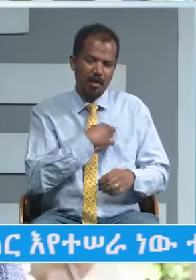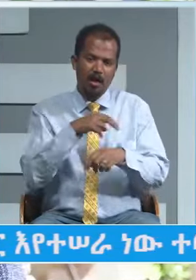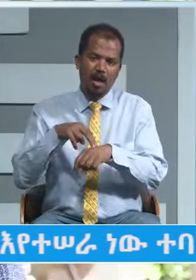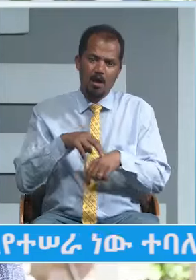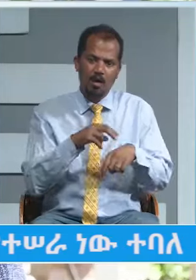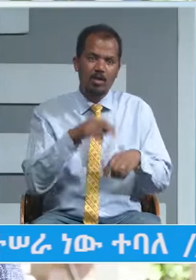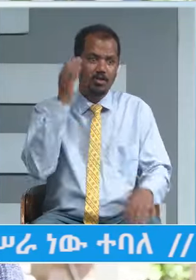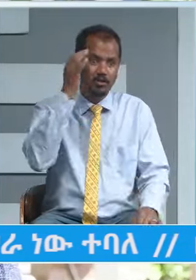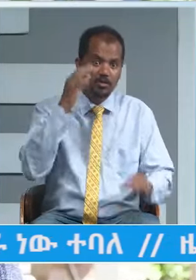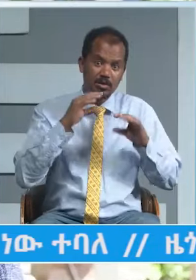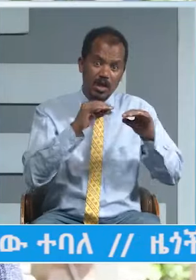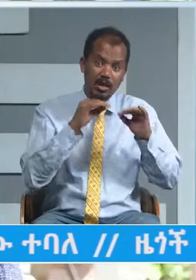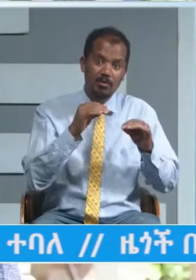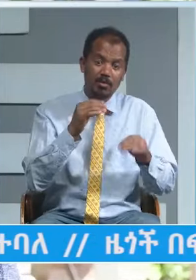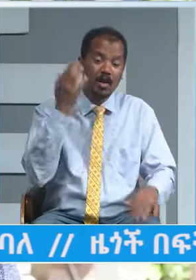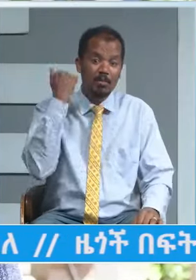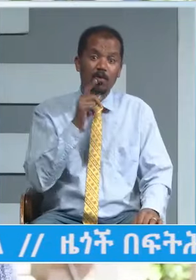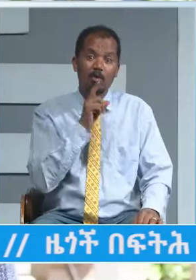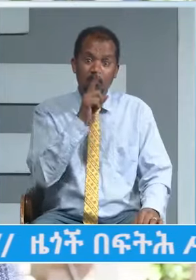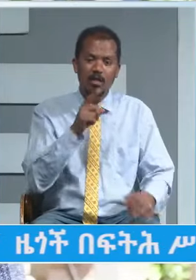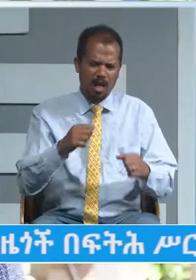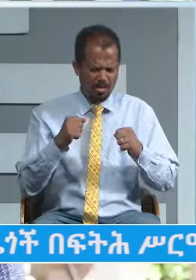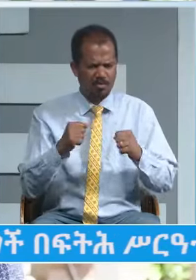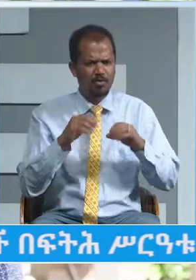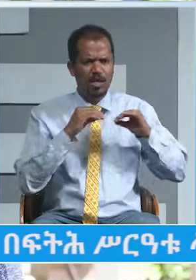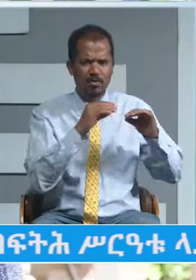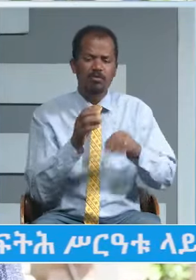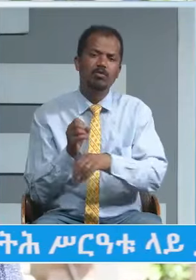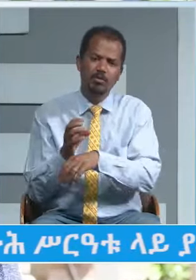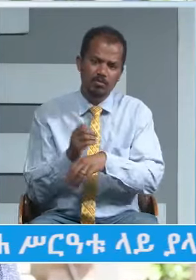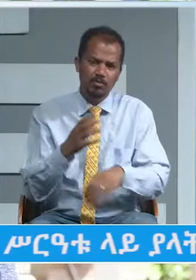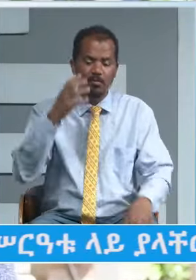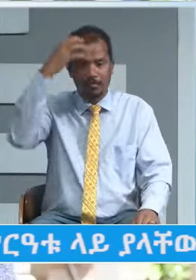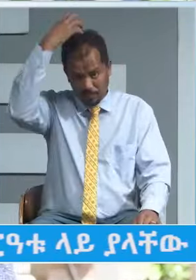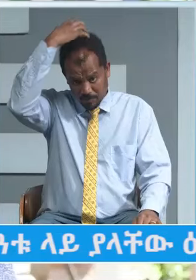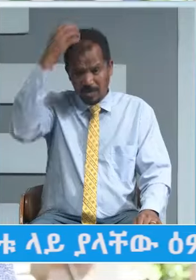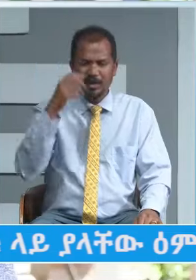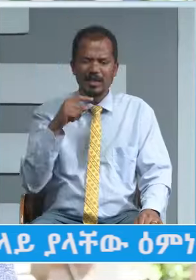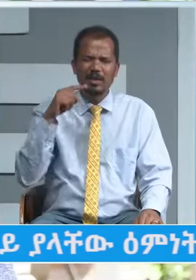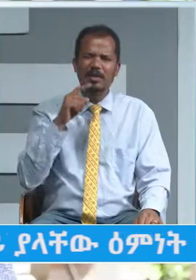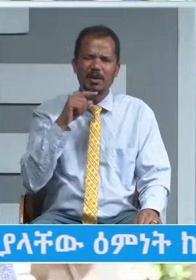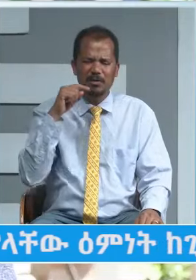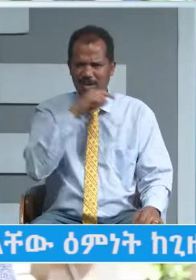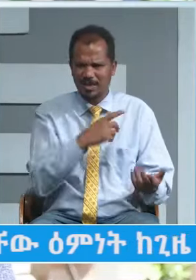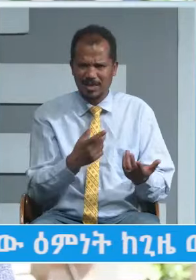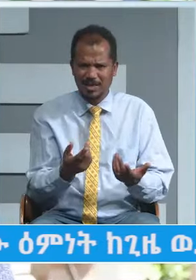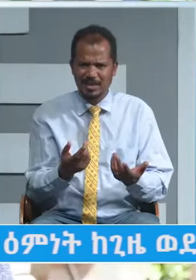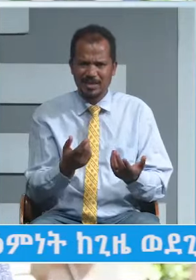የሃይማኖት ተቋማትም ሲሰብኩ ሲያስተምሩ የነበረውን እውነታን አጥብቆ እንዲያስተምሩ እንዲመክሩ፣ መንግስትም የሽንገላን